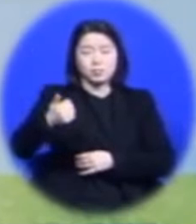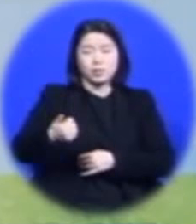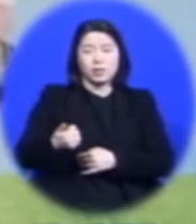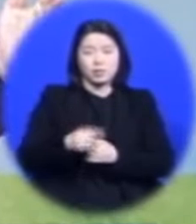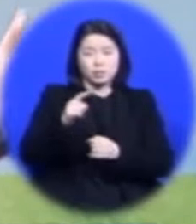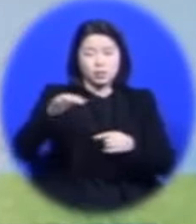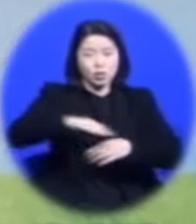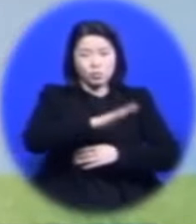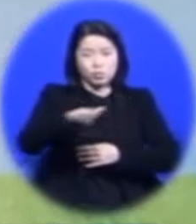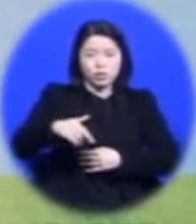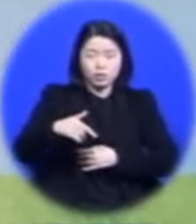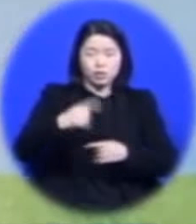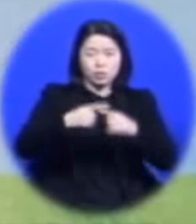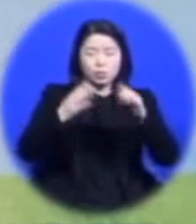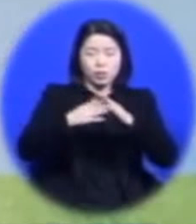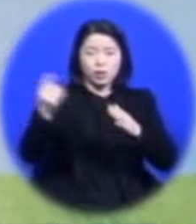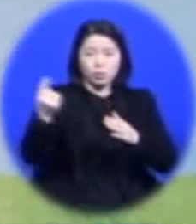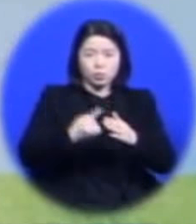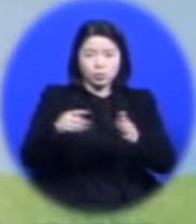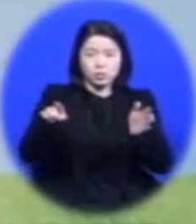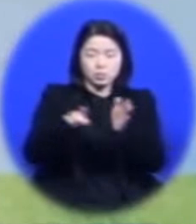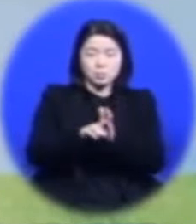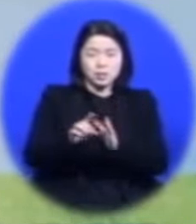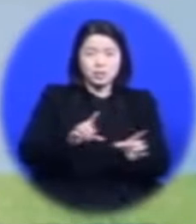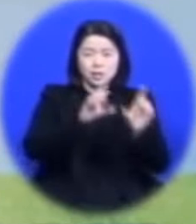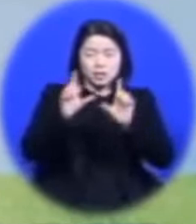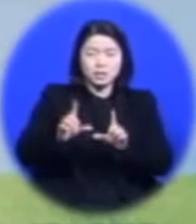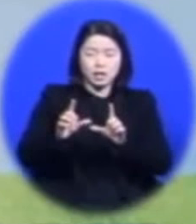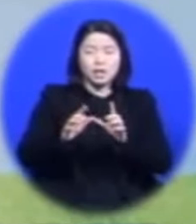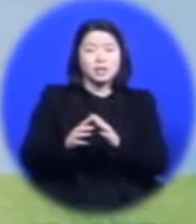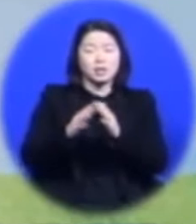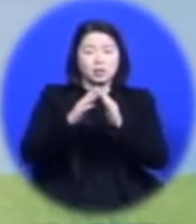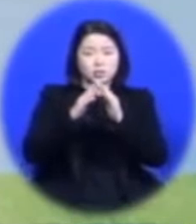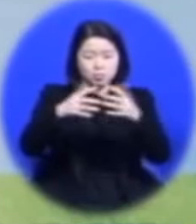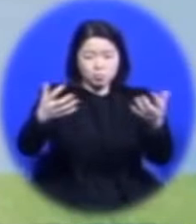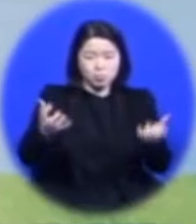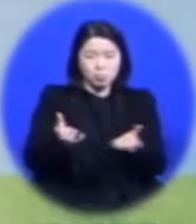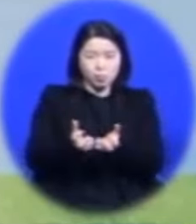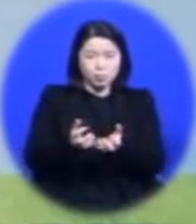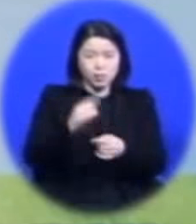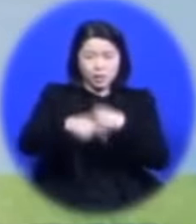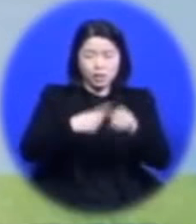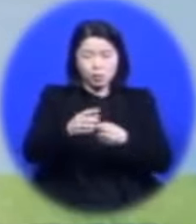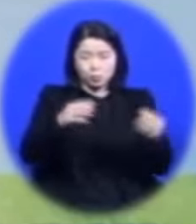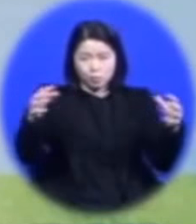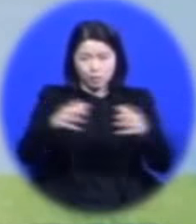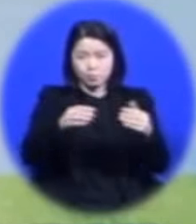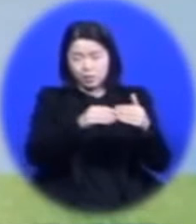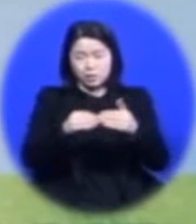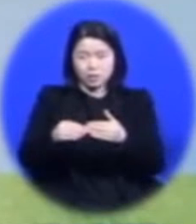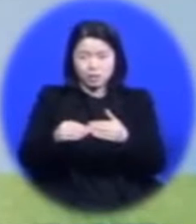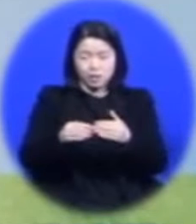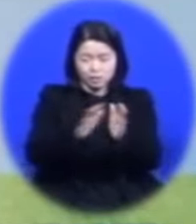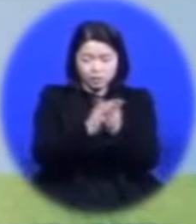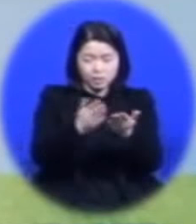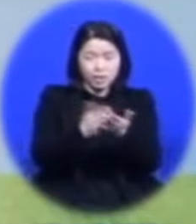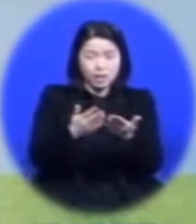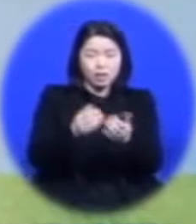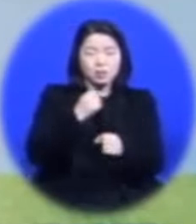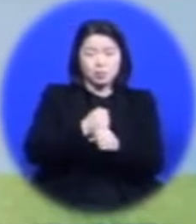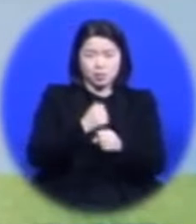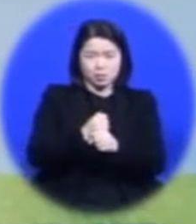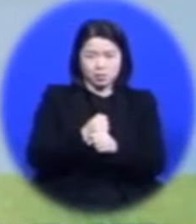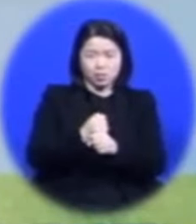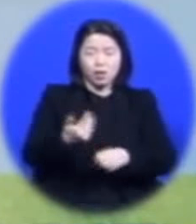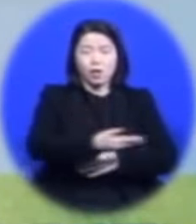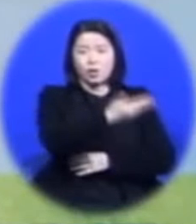1년 동안 세미나를 쭉 진행하신 분이죠 그 내용이이 책 속에 다 녹아 들어 있습니다 여러분들에게 일터